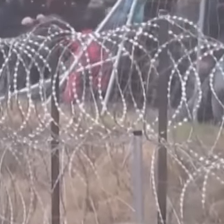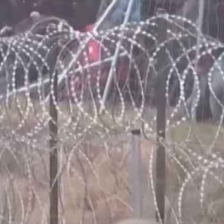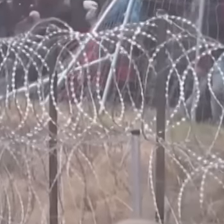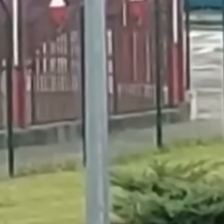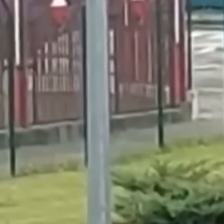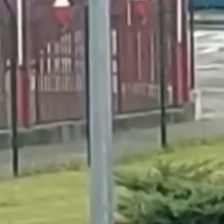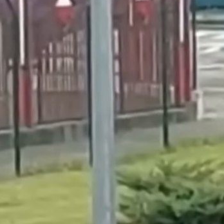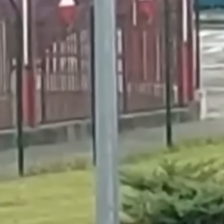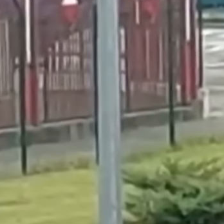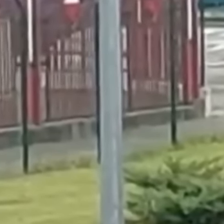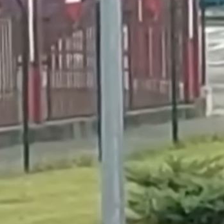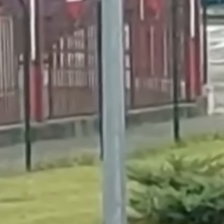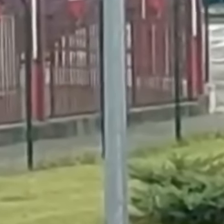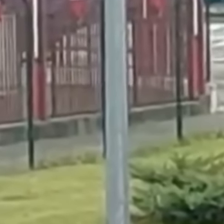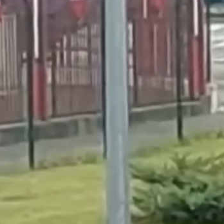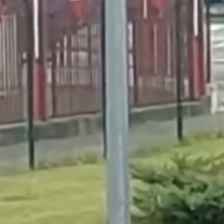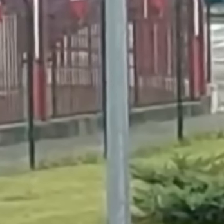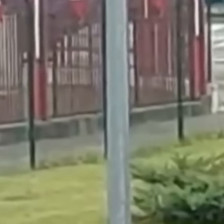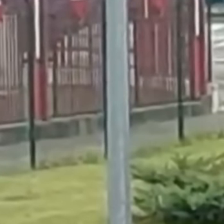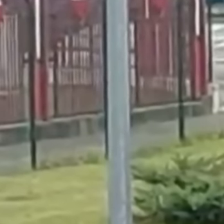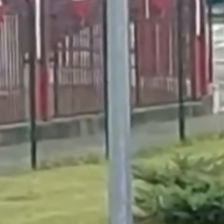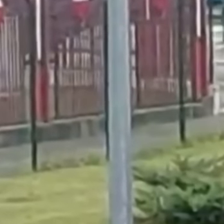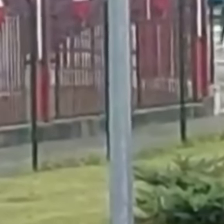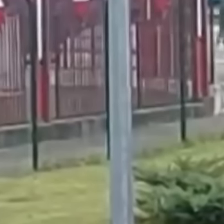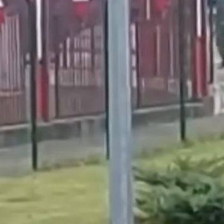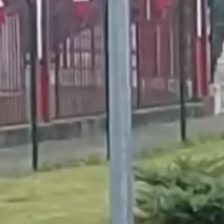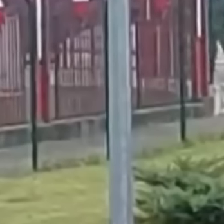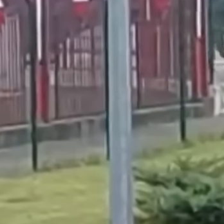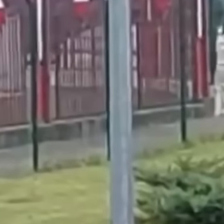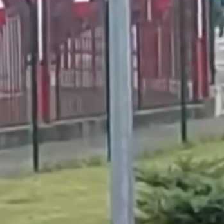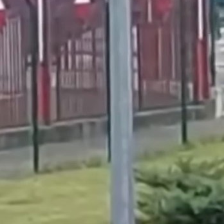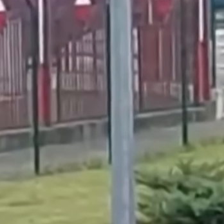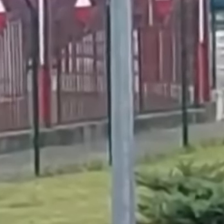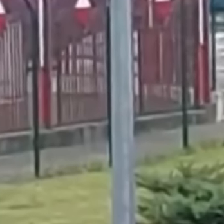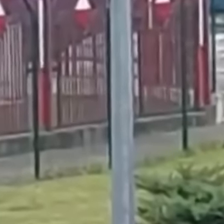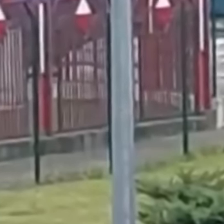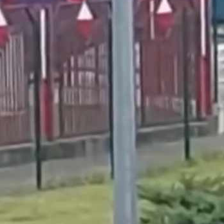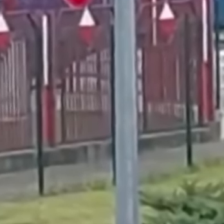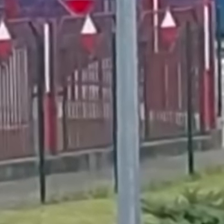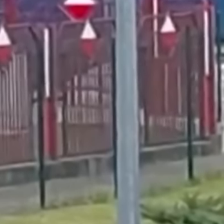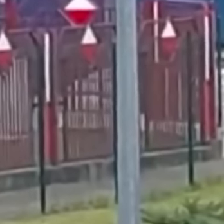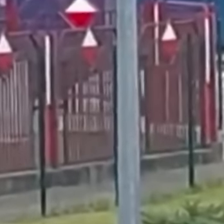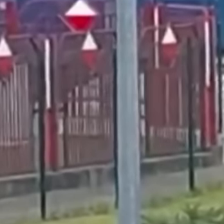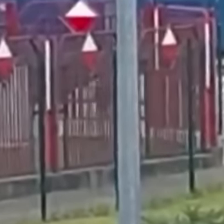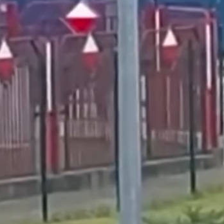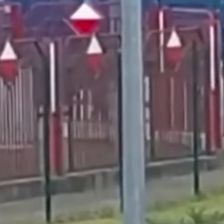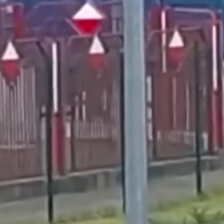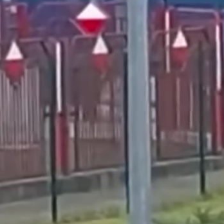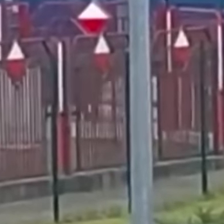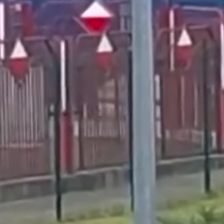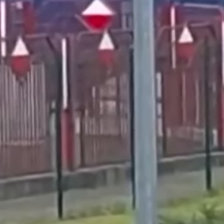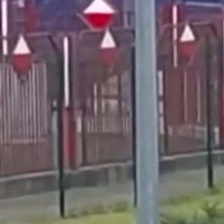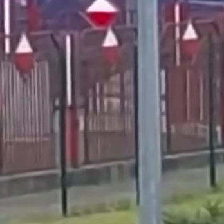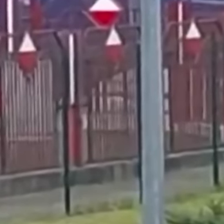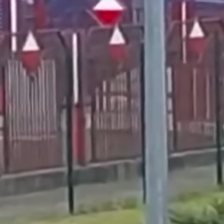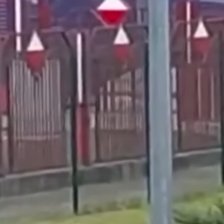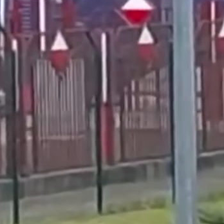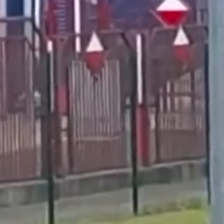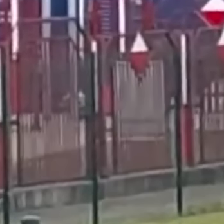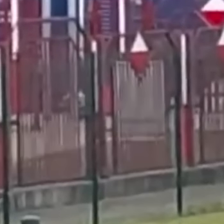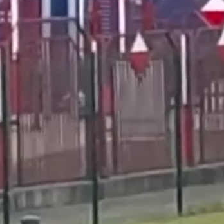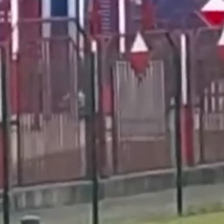uwiedzenie się kończy. No ale będą mieli tego kaca, że wzięli udział w czymś bardzo, bardzo złym.